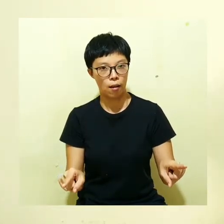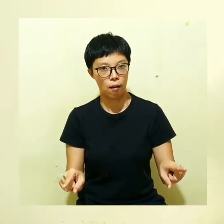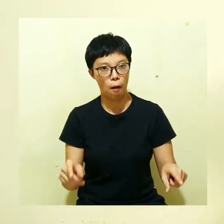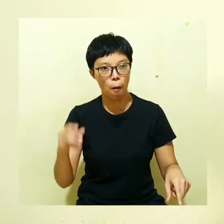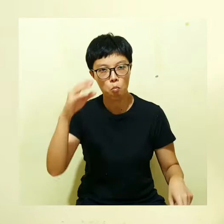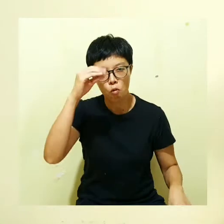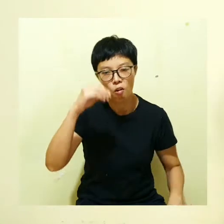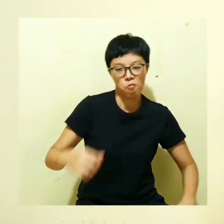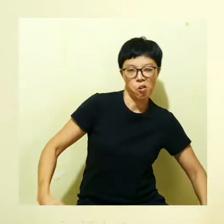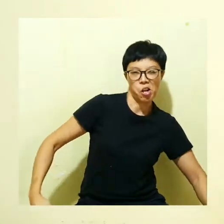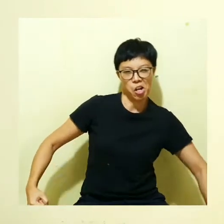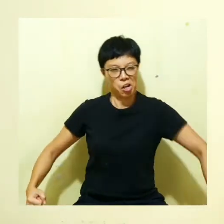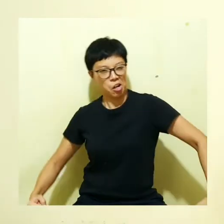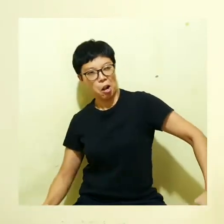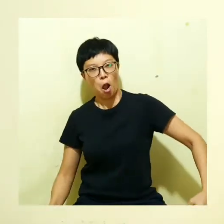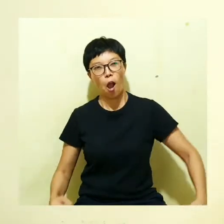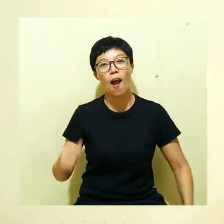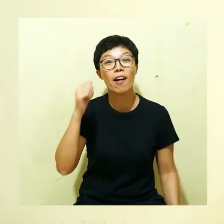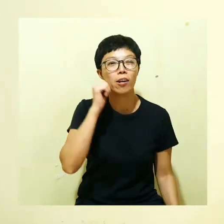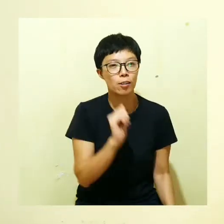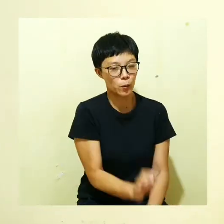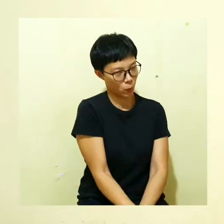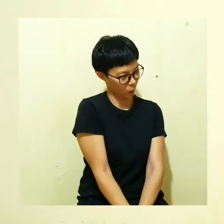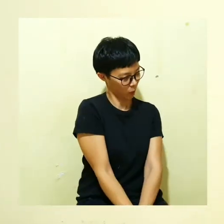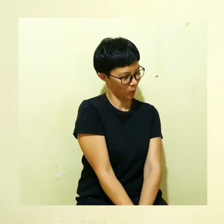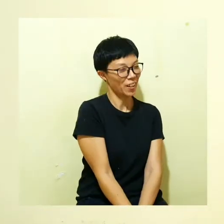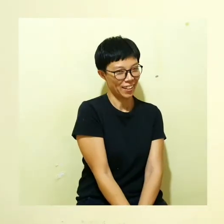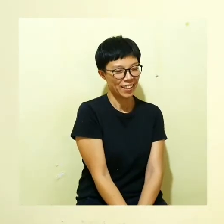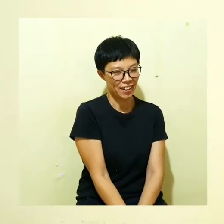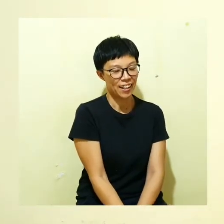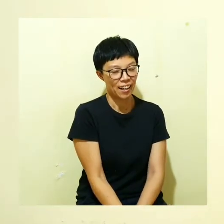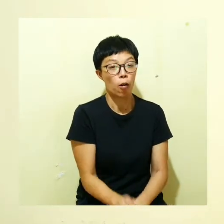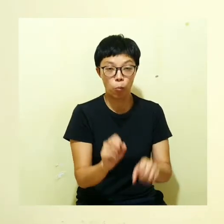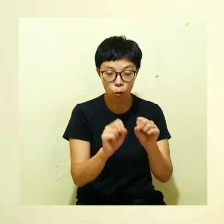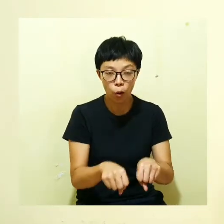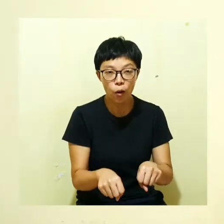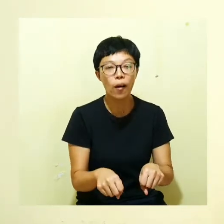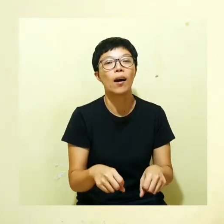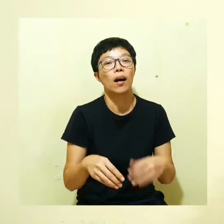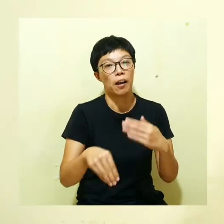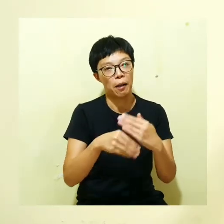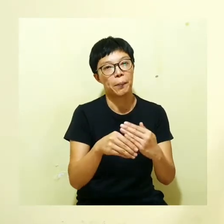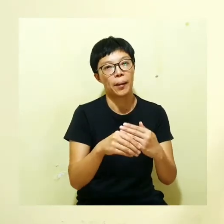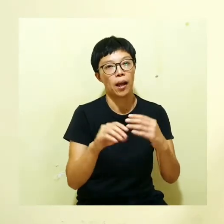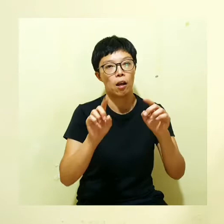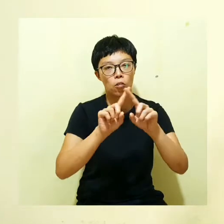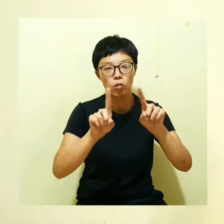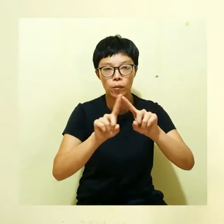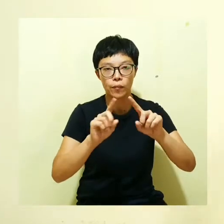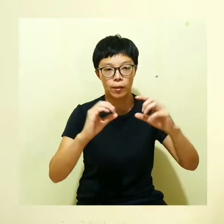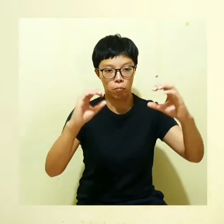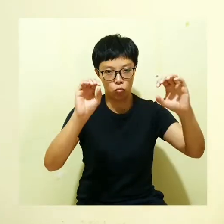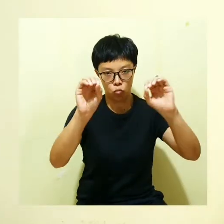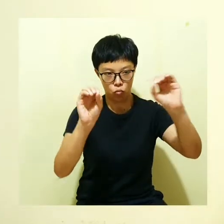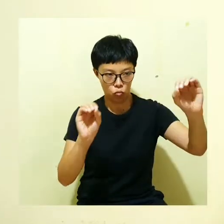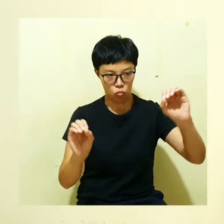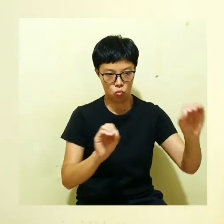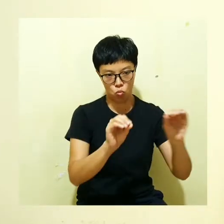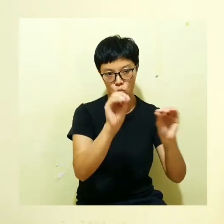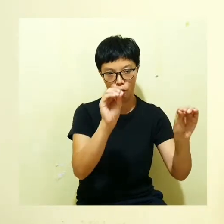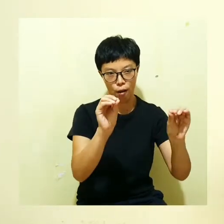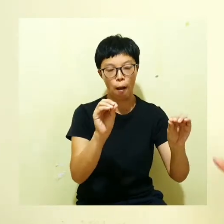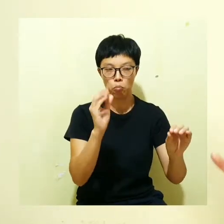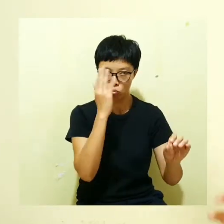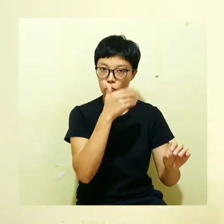其实我也加了一点点的 metallic，所以它会有一点亮亮的，但是它又不是那种非常亮刺眼的，就